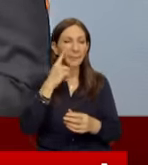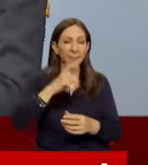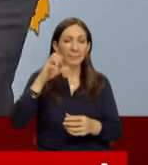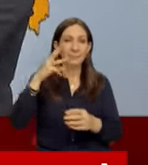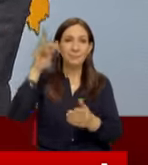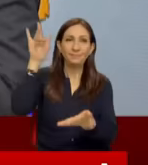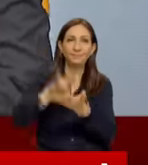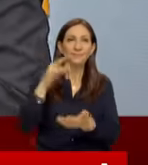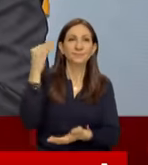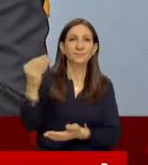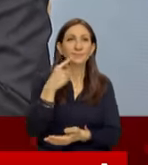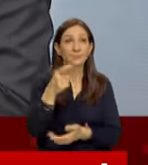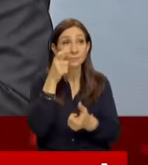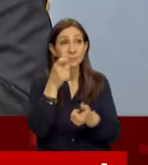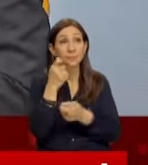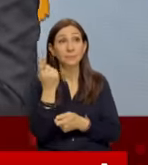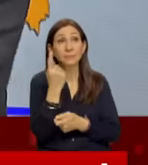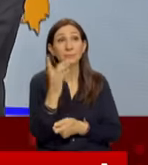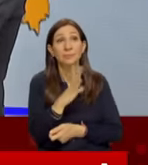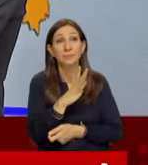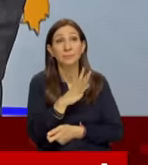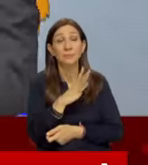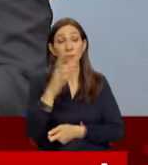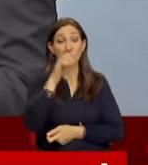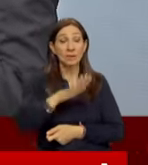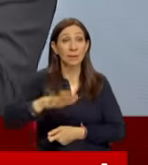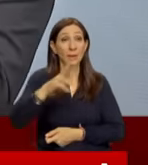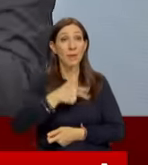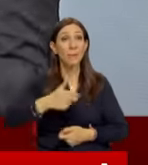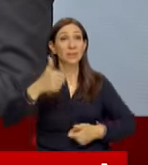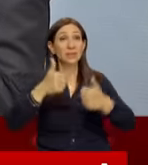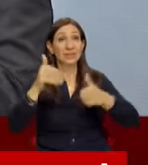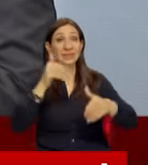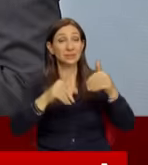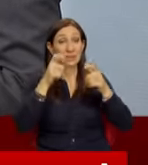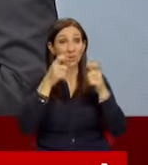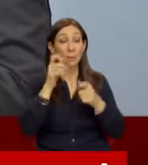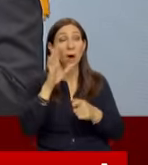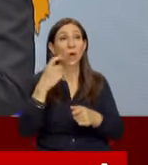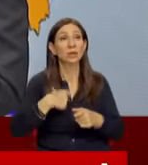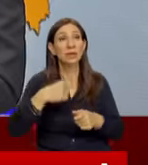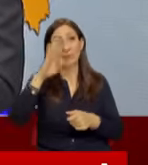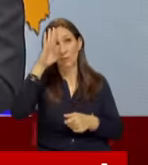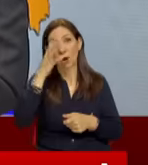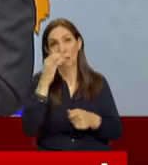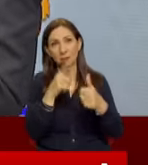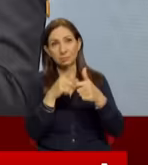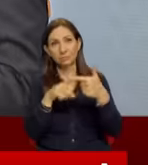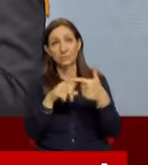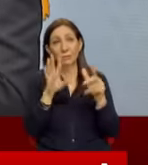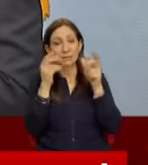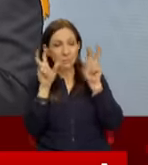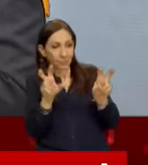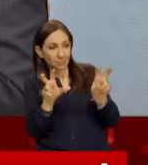demiş. Ve burada dikkat çektiği bir şey var. Ülke genelindeki belediye başkanı seçimlerine dikkat çekiyor ama özellikle İstanbul ve Ankara. Tabii herkesin